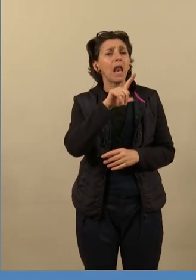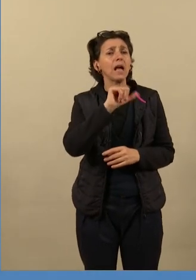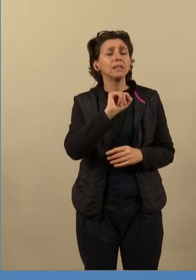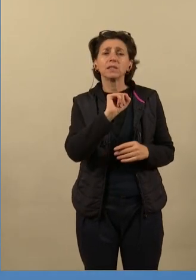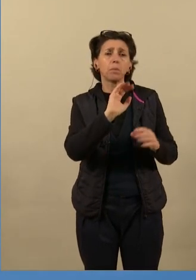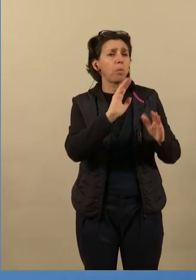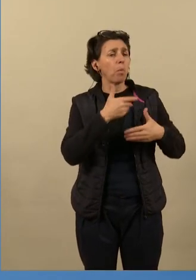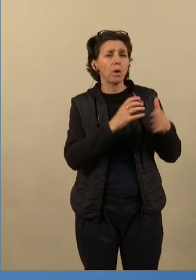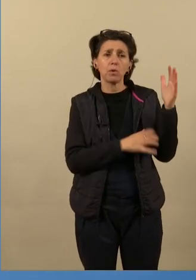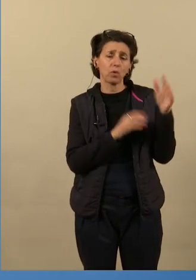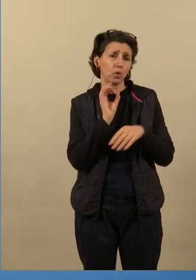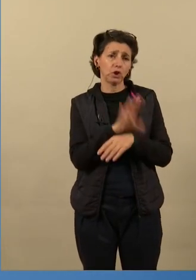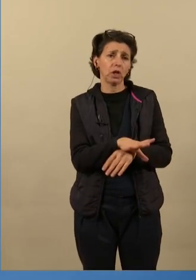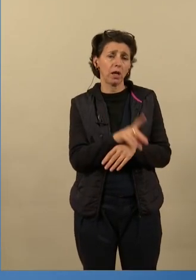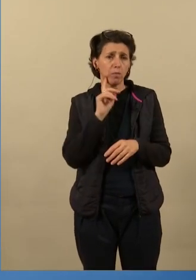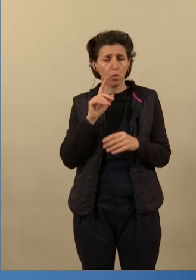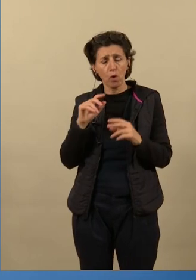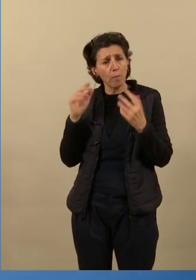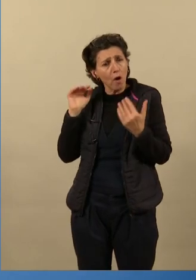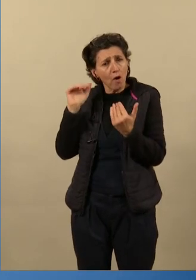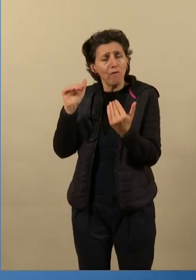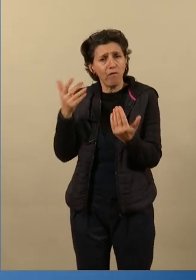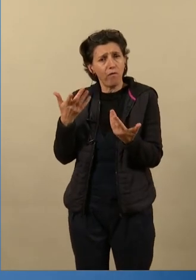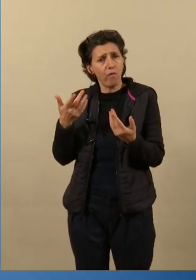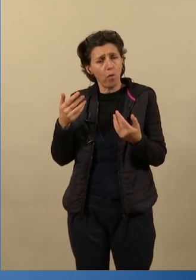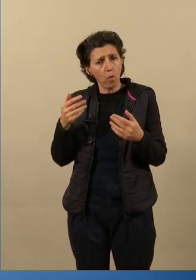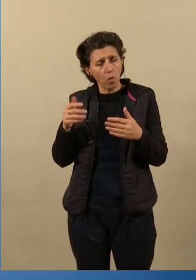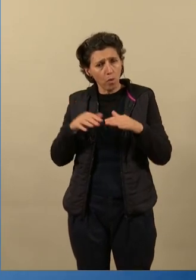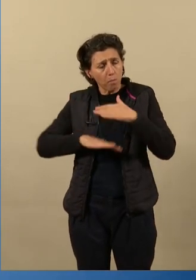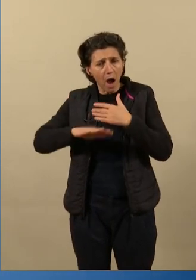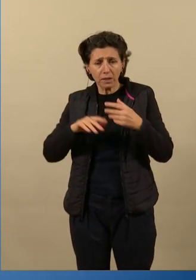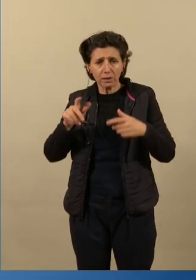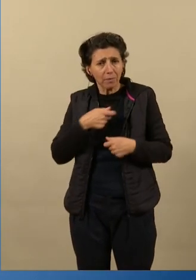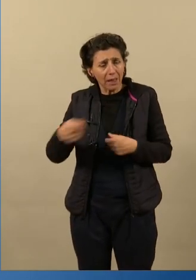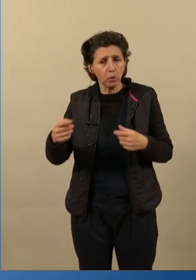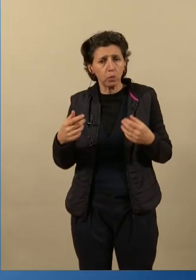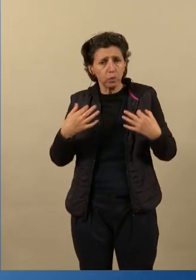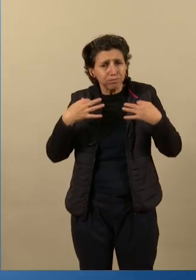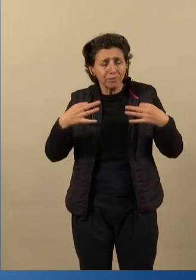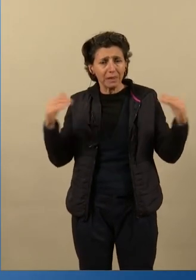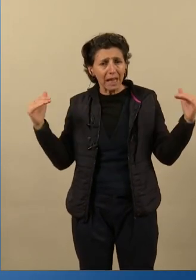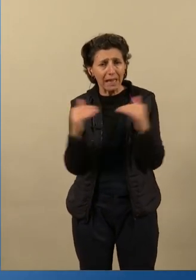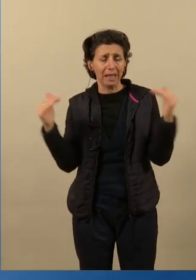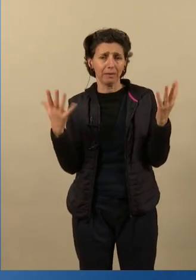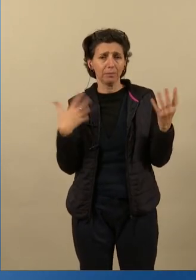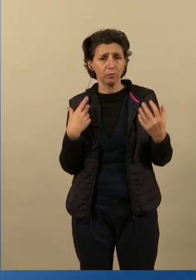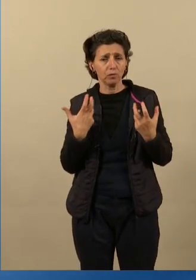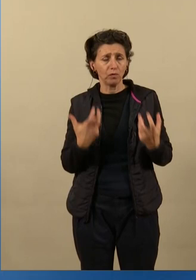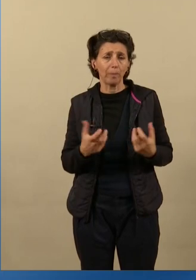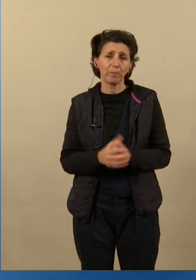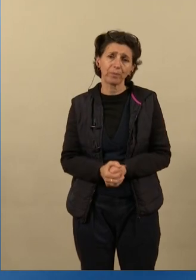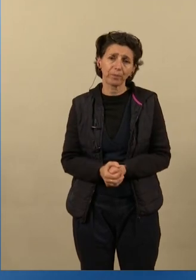qui qui dénature le vœux et qui qui sort de cette cette équilibre qu'on a vraiment voulu trouver et qui était important pour